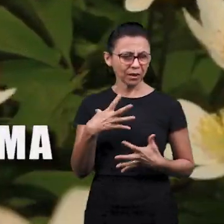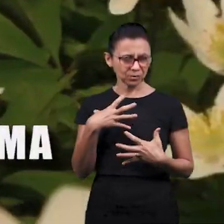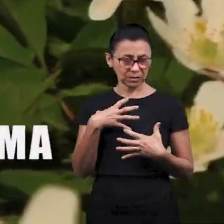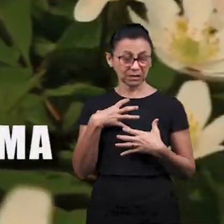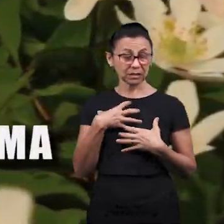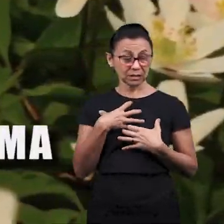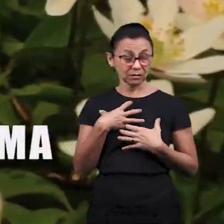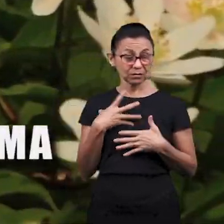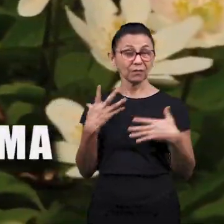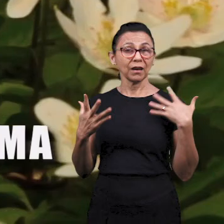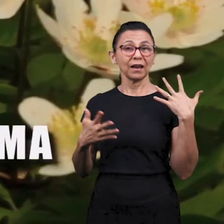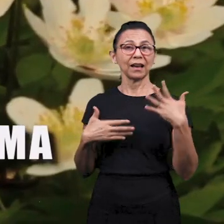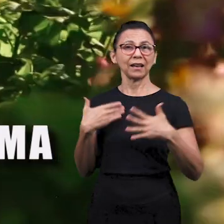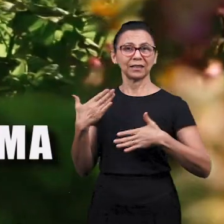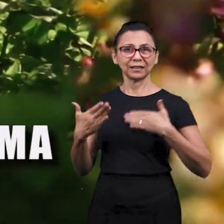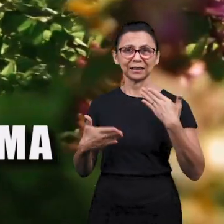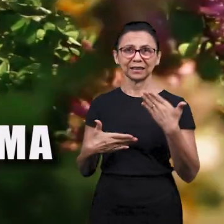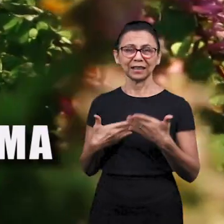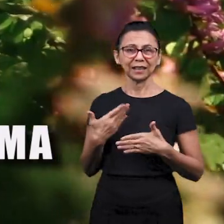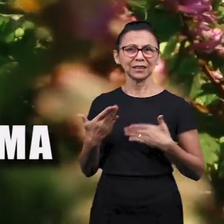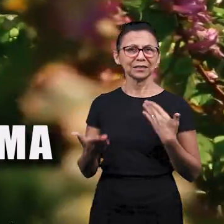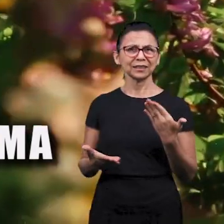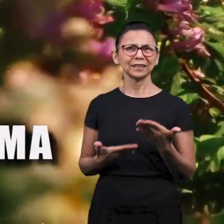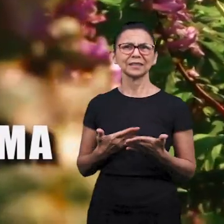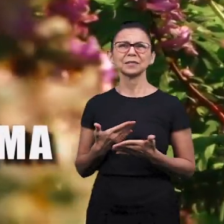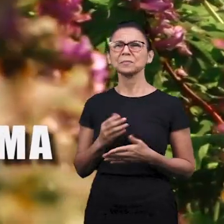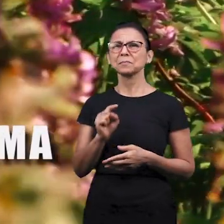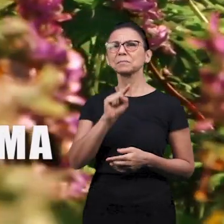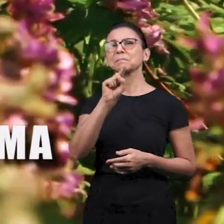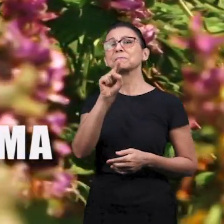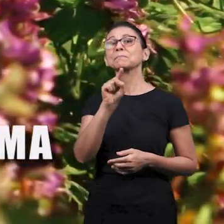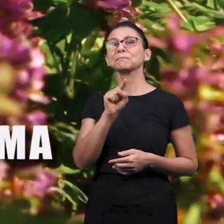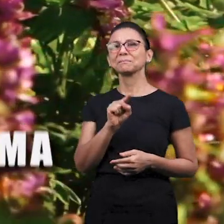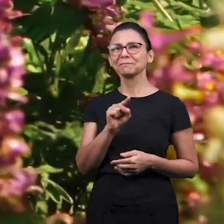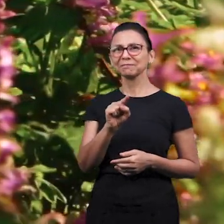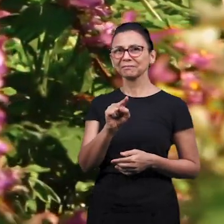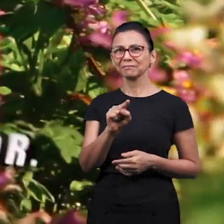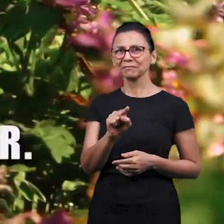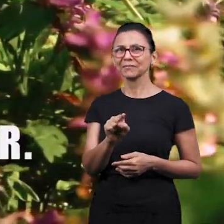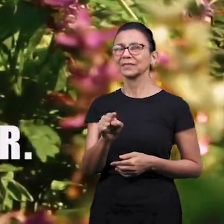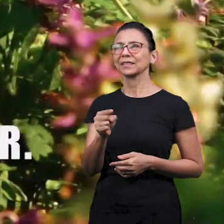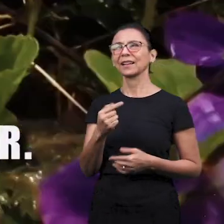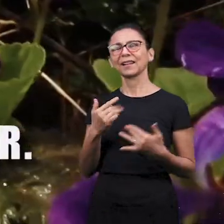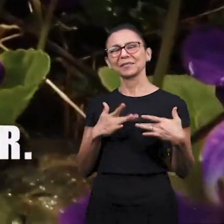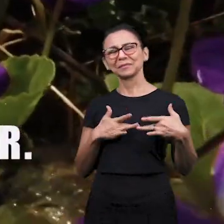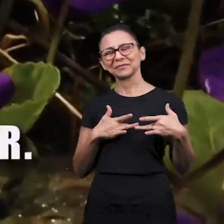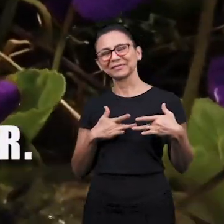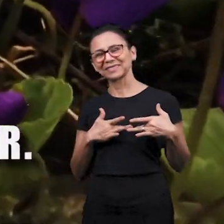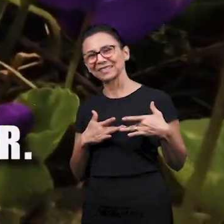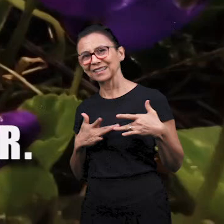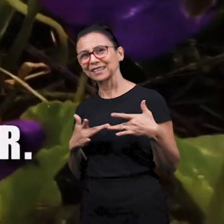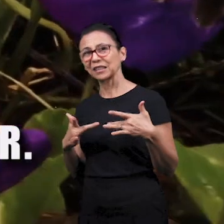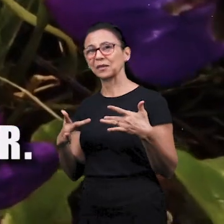Эту радость чувствую в душе. Любовь и мир мне сердце наполняют.